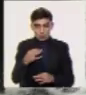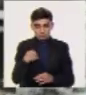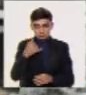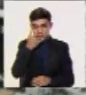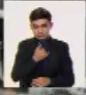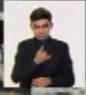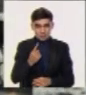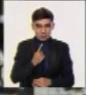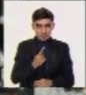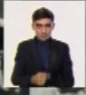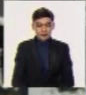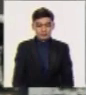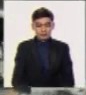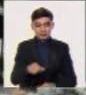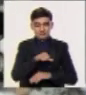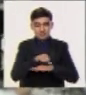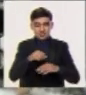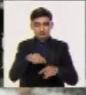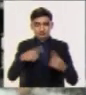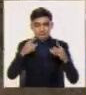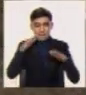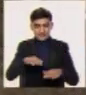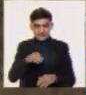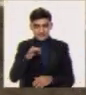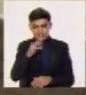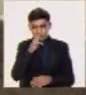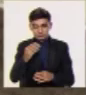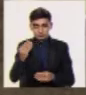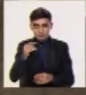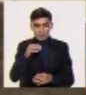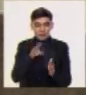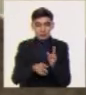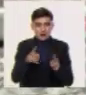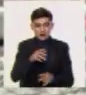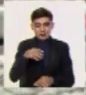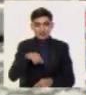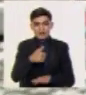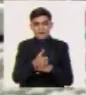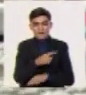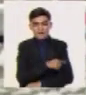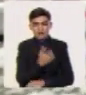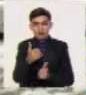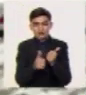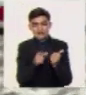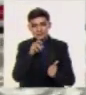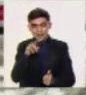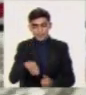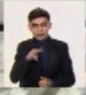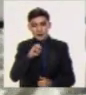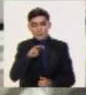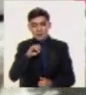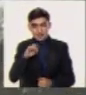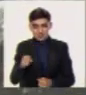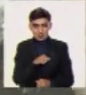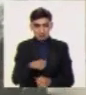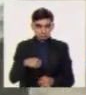тұр. Шлагбаумнан өтемақысыз қалдық деген ақхалаттылар шығалмағанымен аурухананың бас дәрігерінің орынбасары Тамара Утаганова